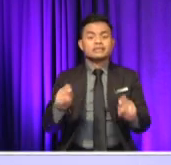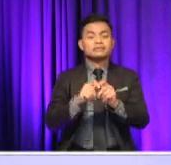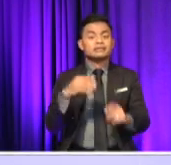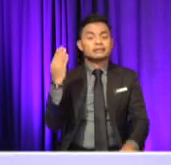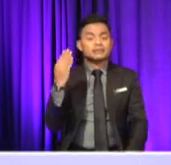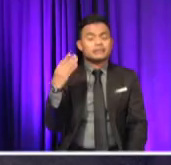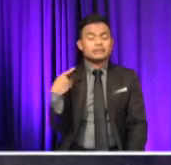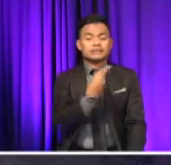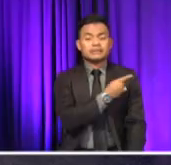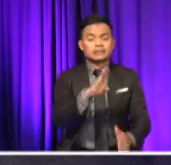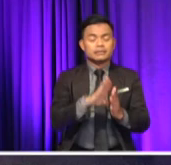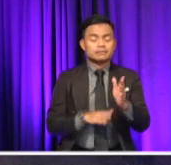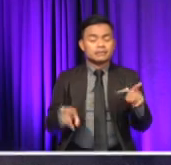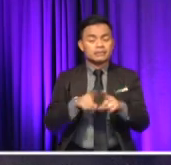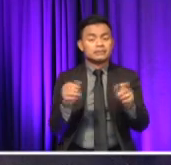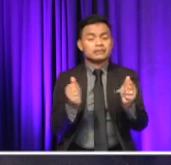Tayan betul